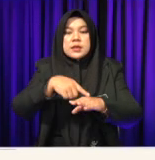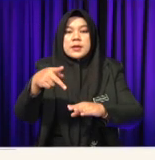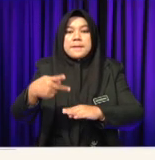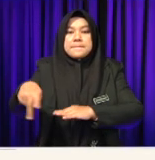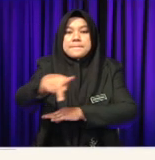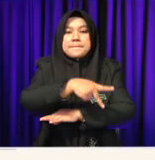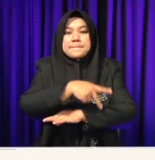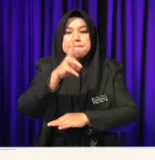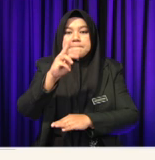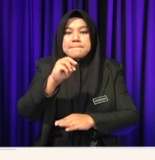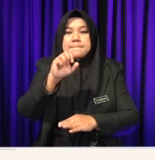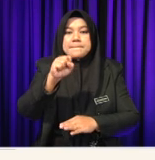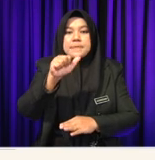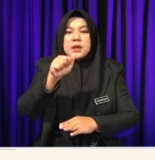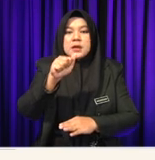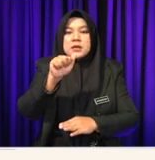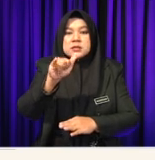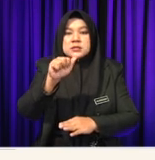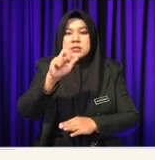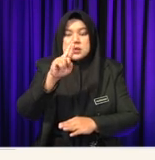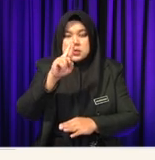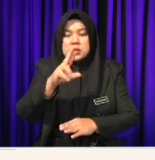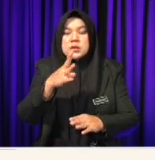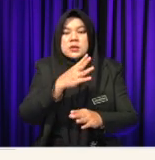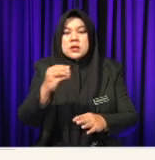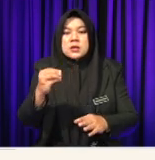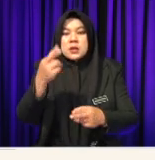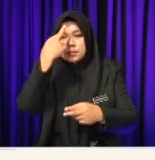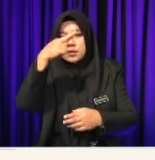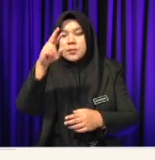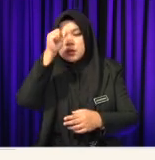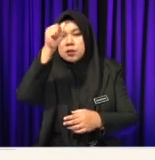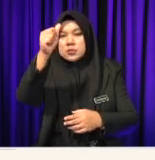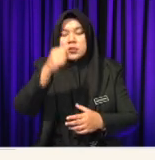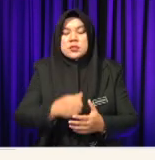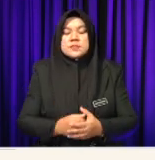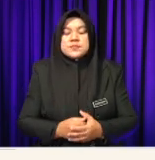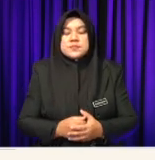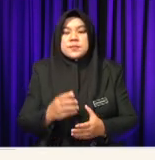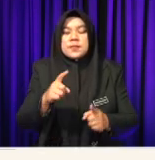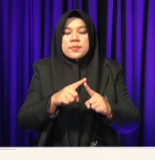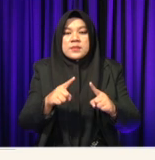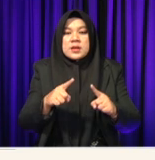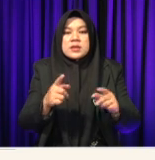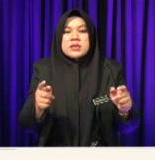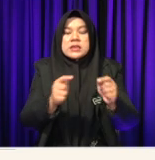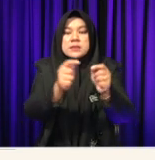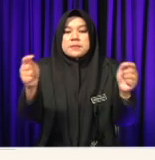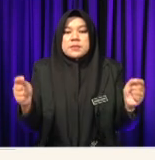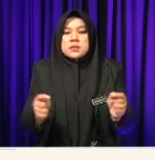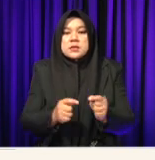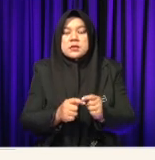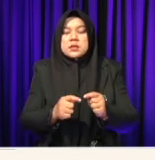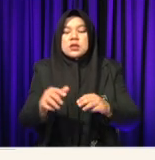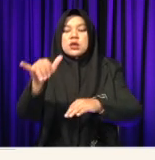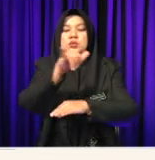ada yang jawab tadi betul kemudian Alin kata mendapat pengampunan dan rahmat Allah pun betul juga tapi Ustazah tulis kat sini ditempatkan di syurga